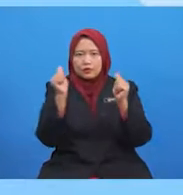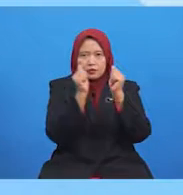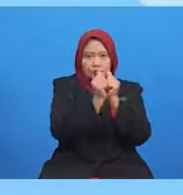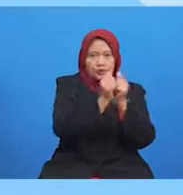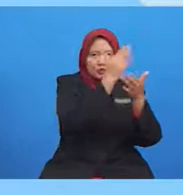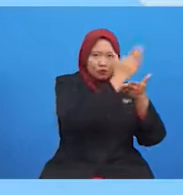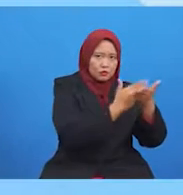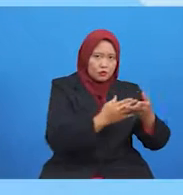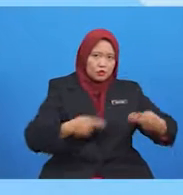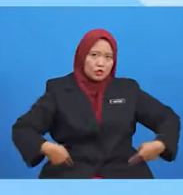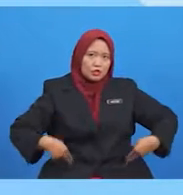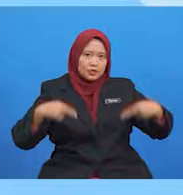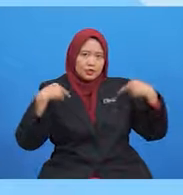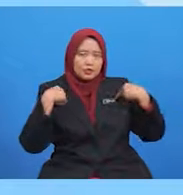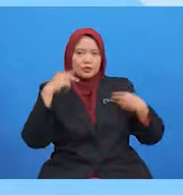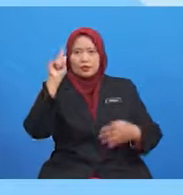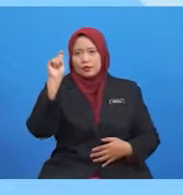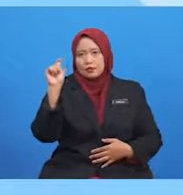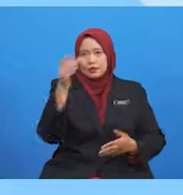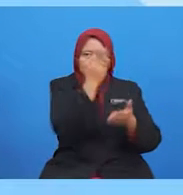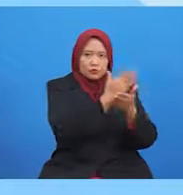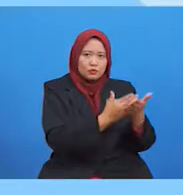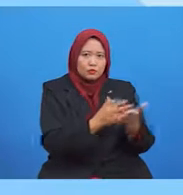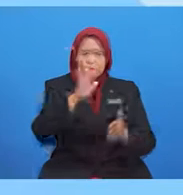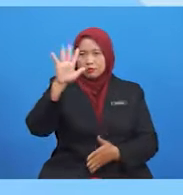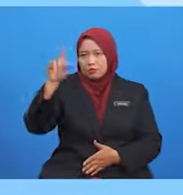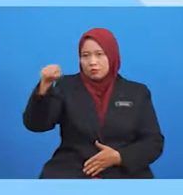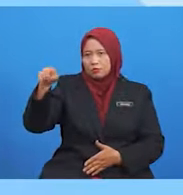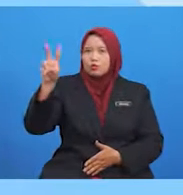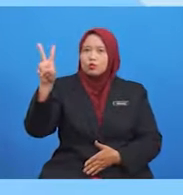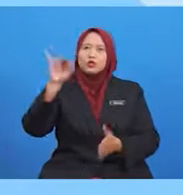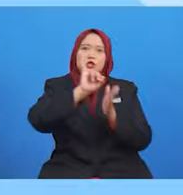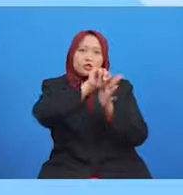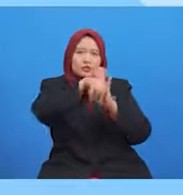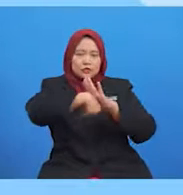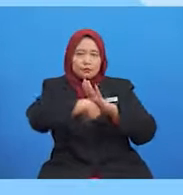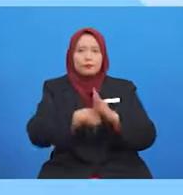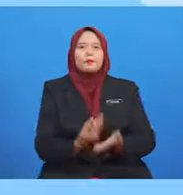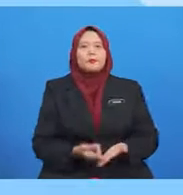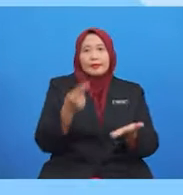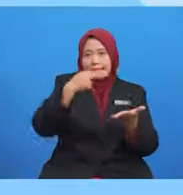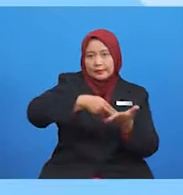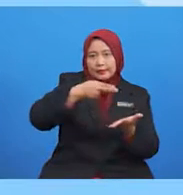separuh 5.2 jam. Hitungkan jisim